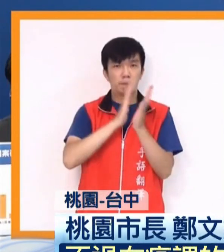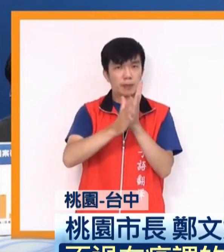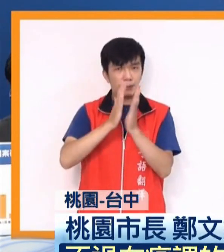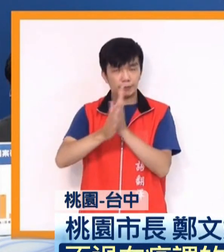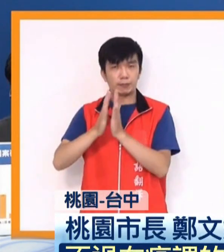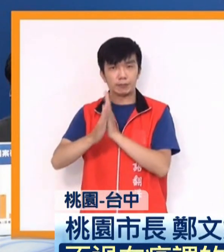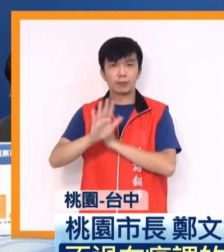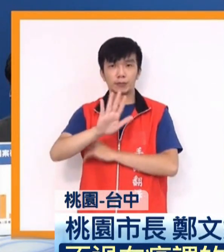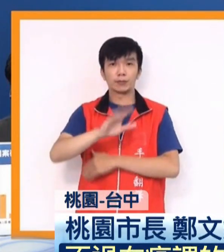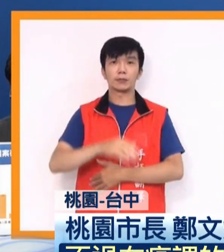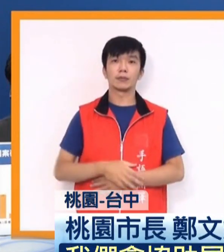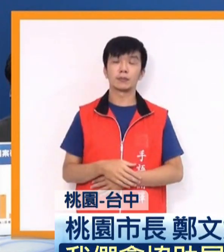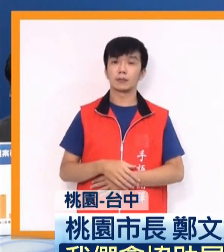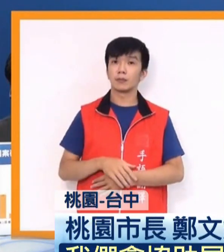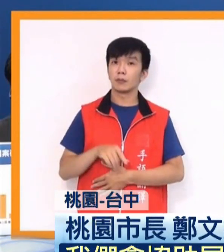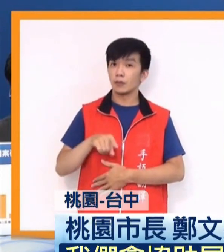候，